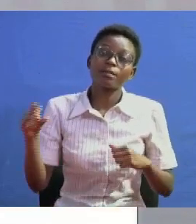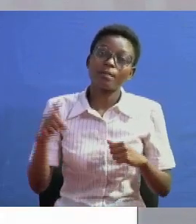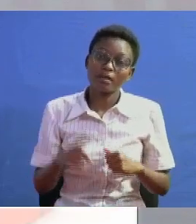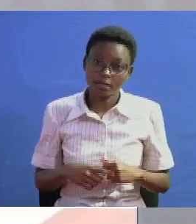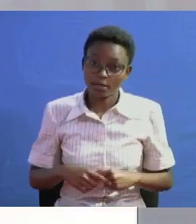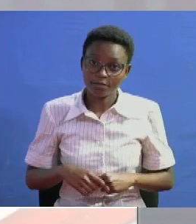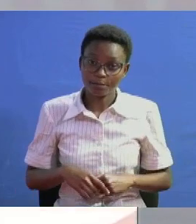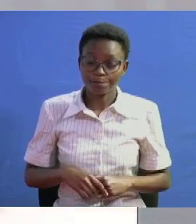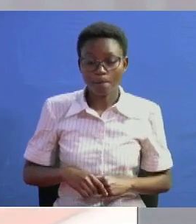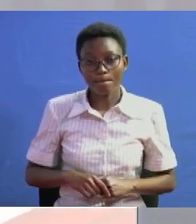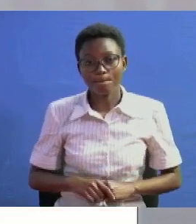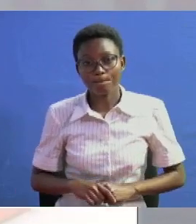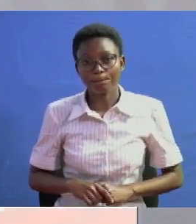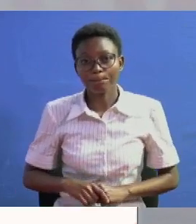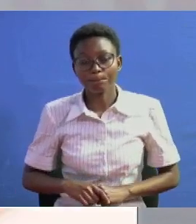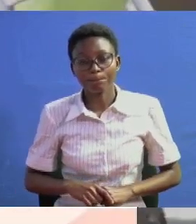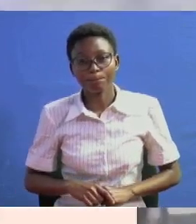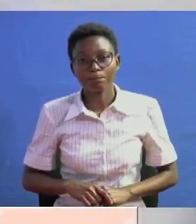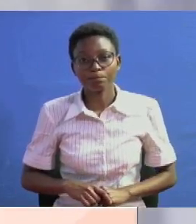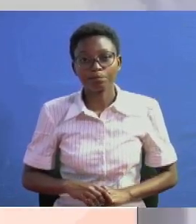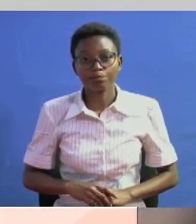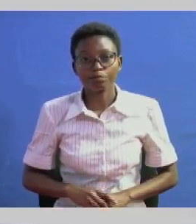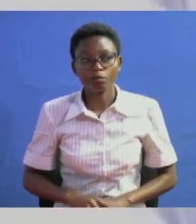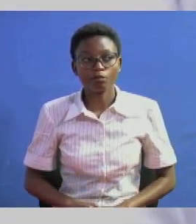wa mahakama ya rufaa.